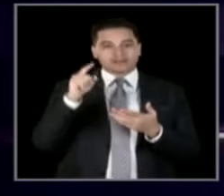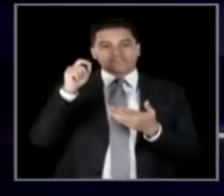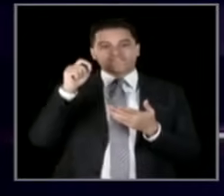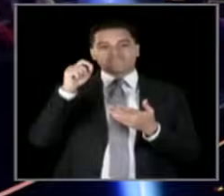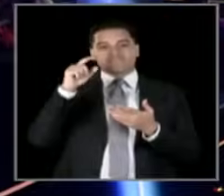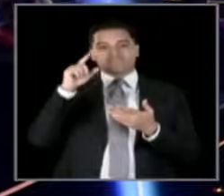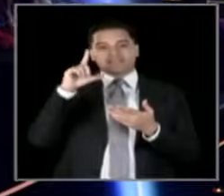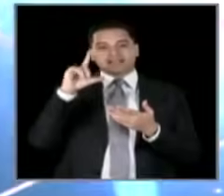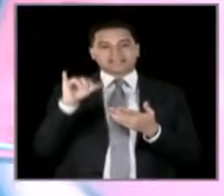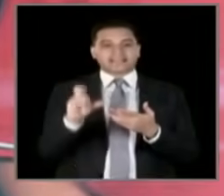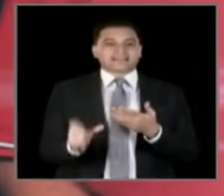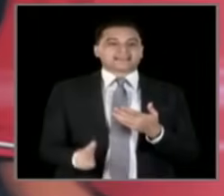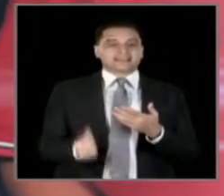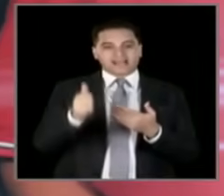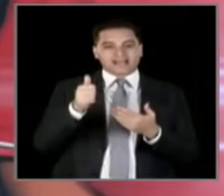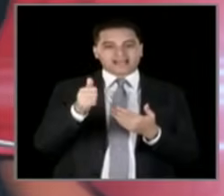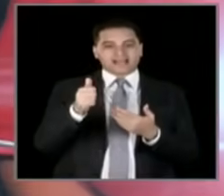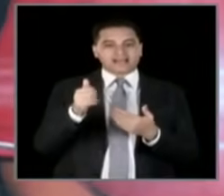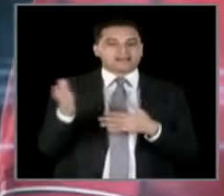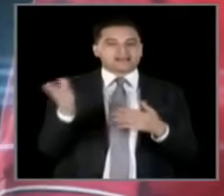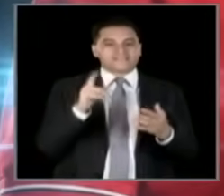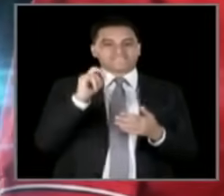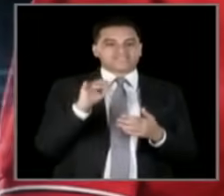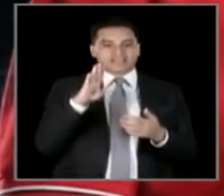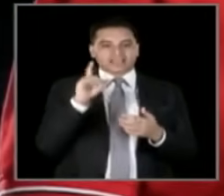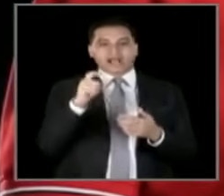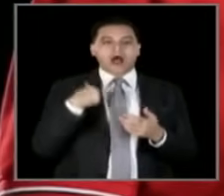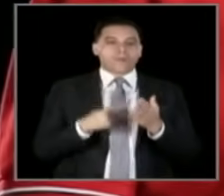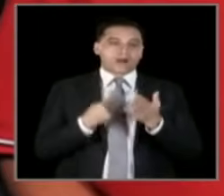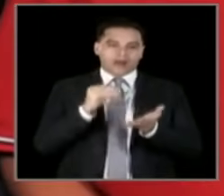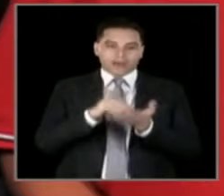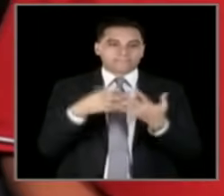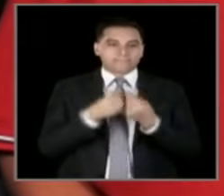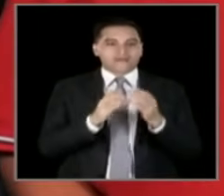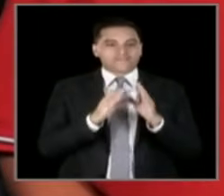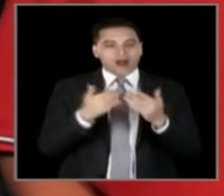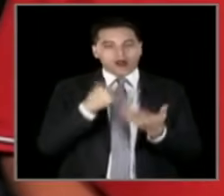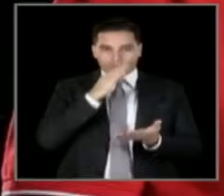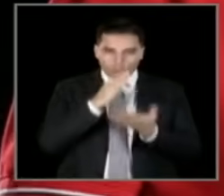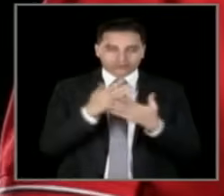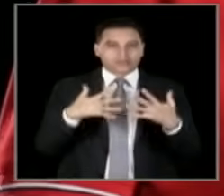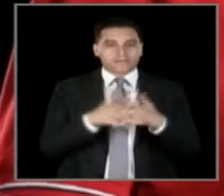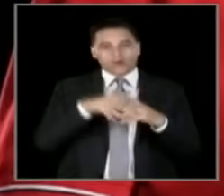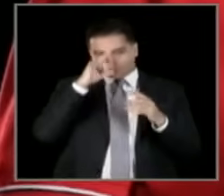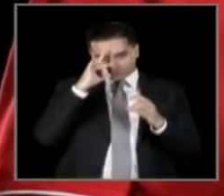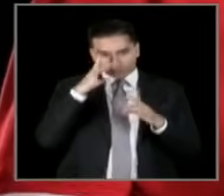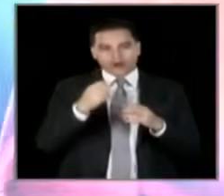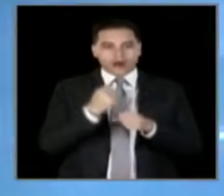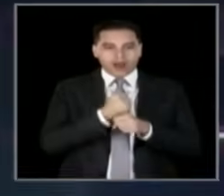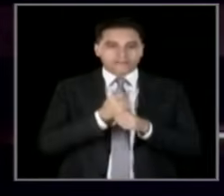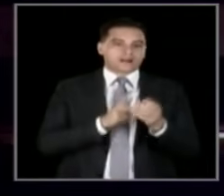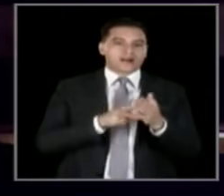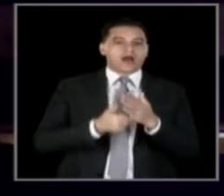فيلينا فيكن. أول مشاركة ليا مع فريقي، تجربة جديدة ممتعة جدا، أنا واثقة فيهم وفي نفسي، إن شاء الله إحنا قد